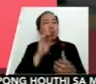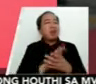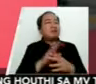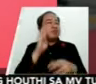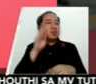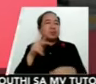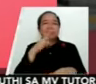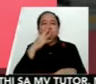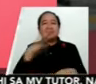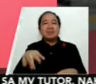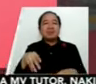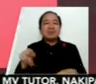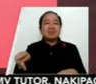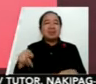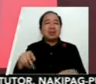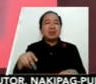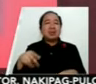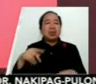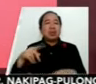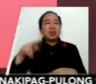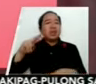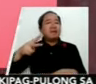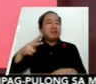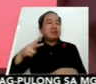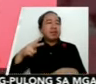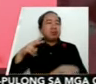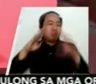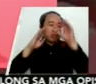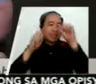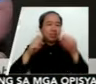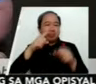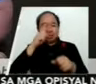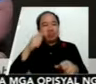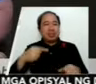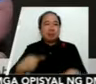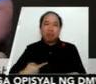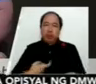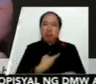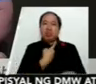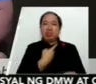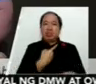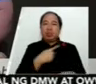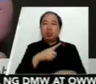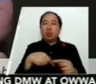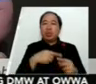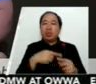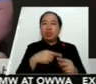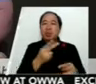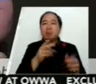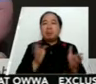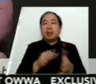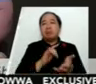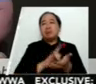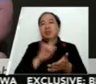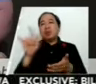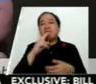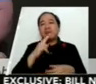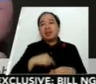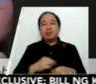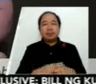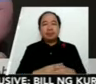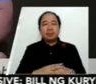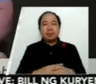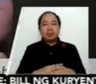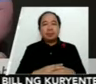sila ni Pangulong Marcos patungong Vietnam dahil masama ang kanyang loob dito. Bilang tao, karapatan ni unang ginang